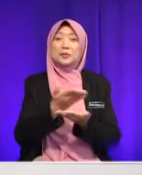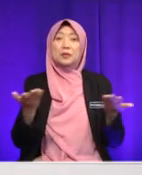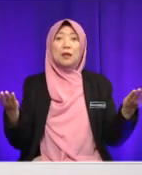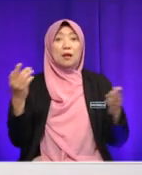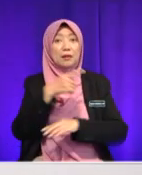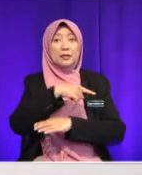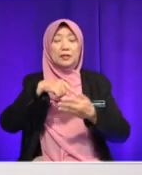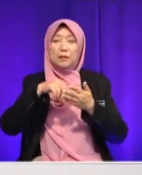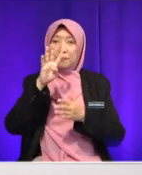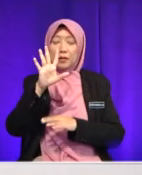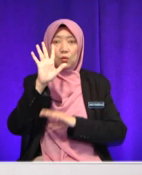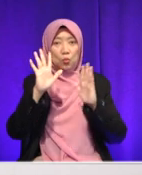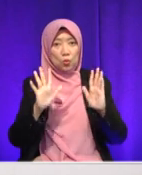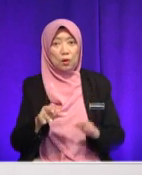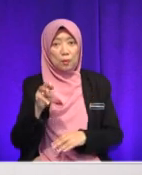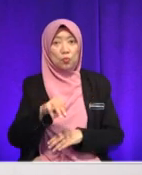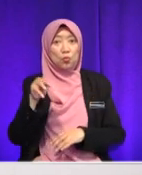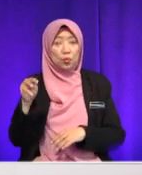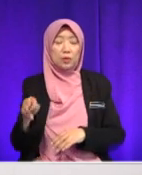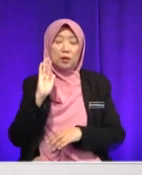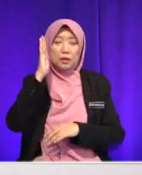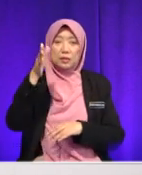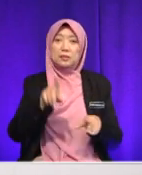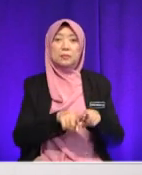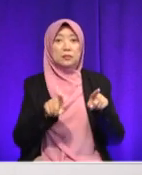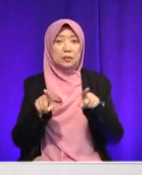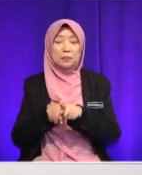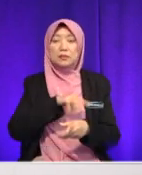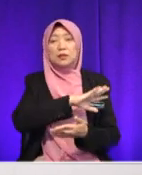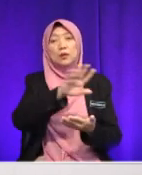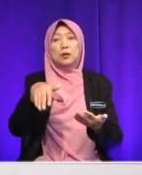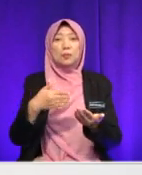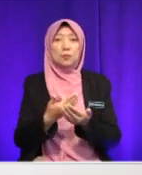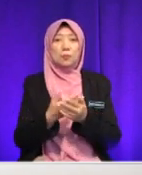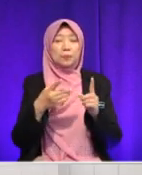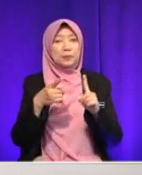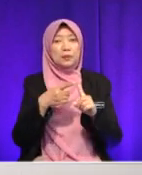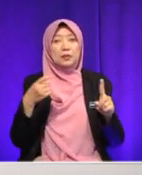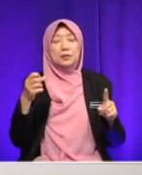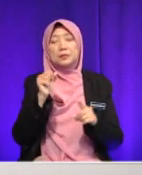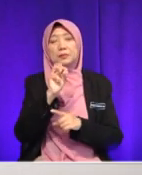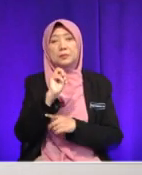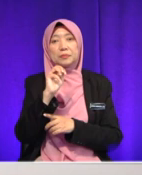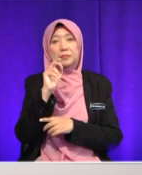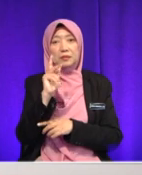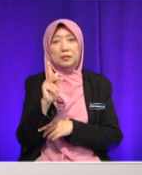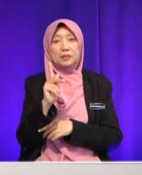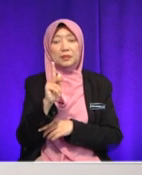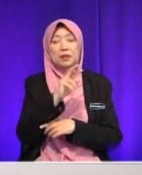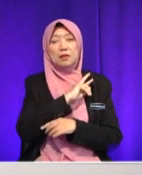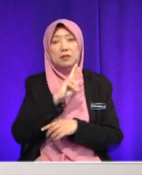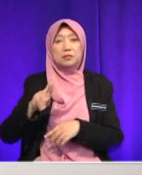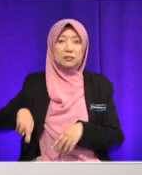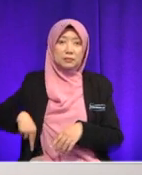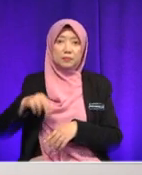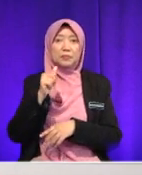orang murid bersama dengan kami di sini, dan kesemua mereka adalah daripada Sekolah Menengah Kebangsaan Raja